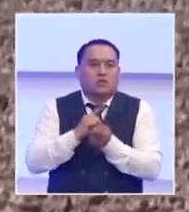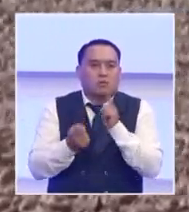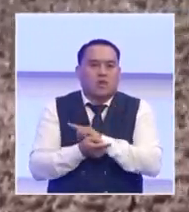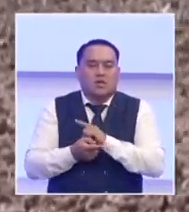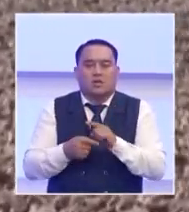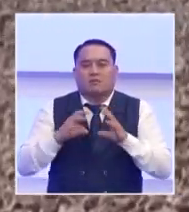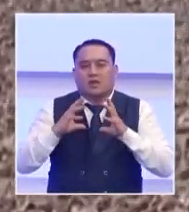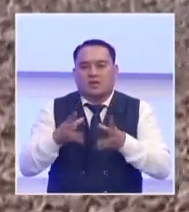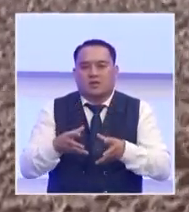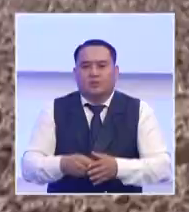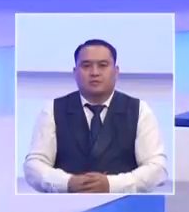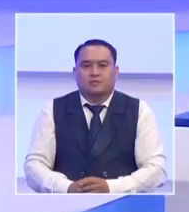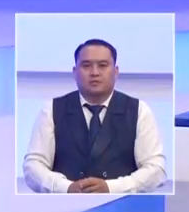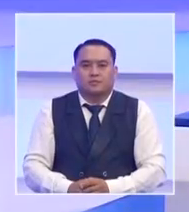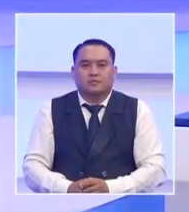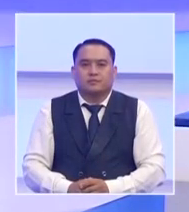климата на планете